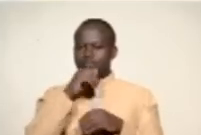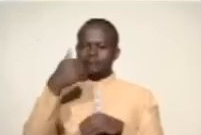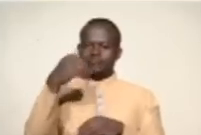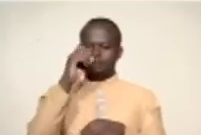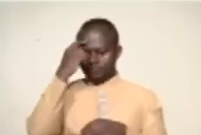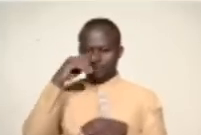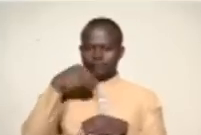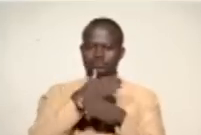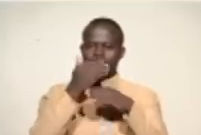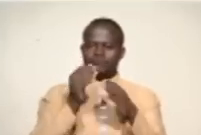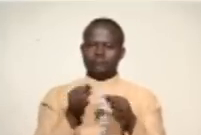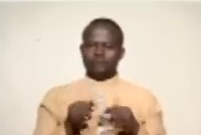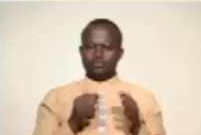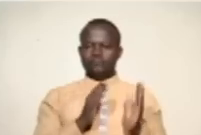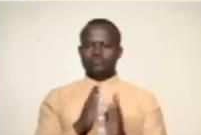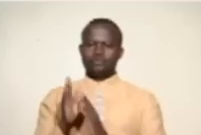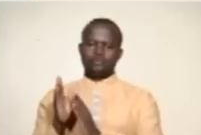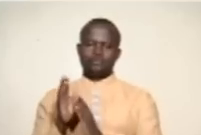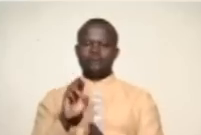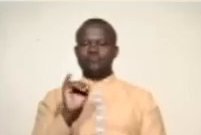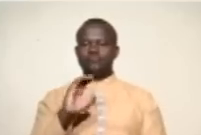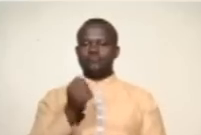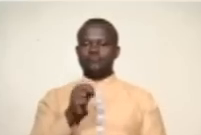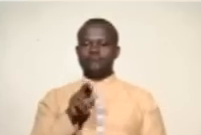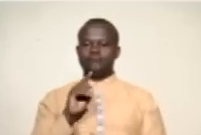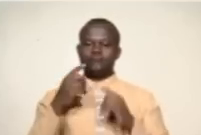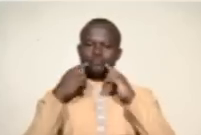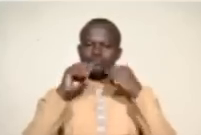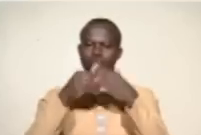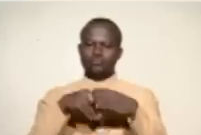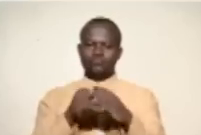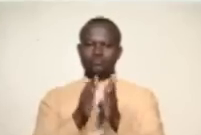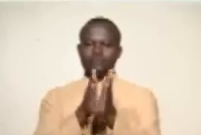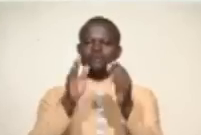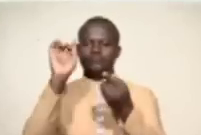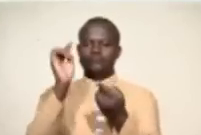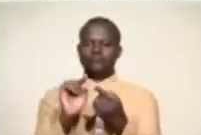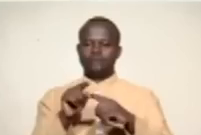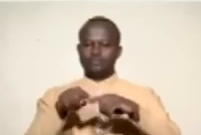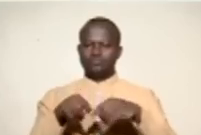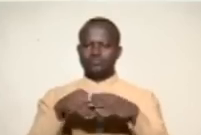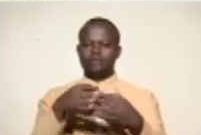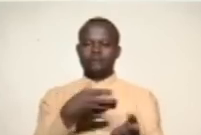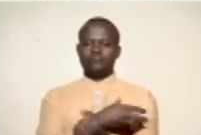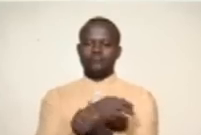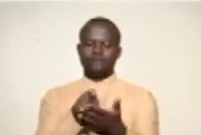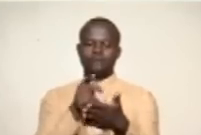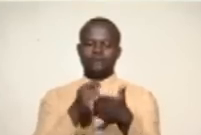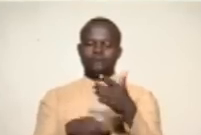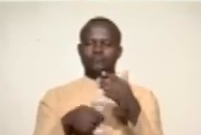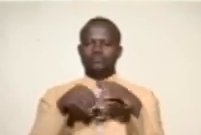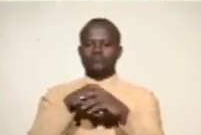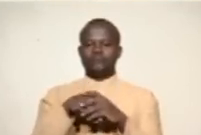muri Minisiteri y'Imari n'Igenamigambi Richard Tusabe avuga ko muri rusange imisoro yagabanijwe hashingiwe ku bushobozi bw'abasora